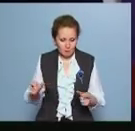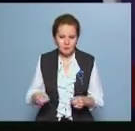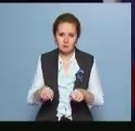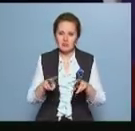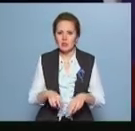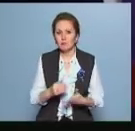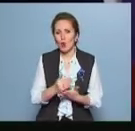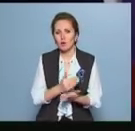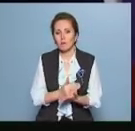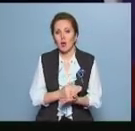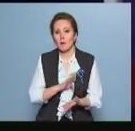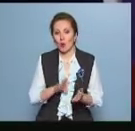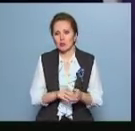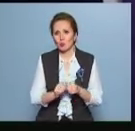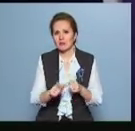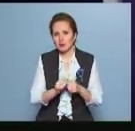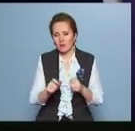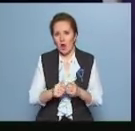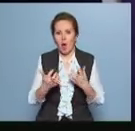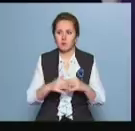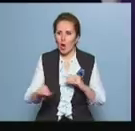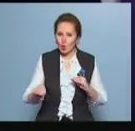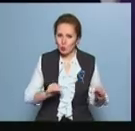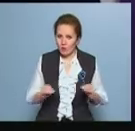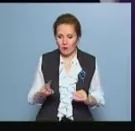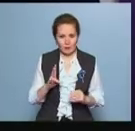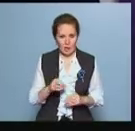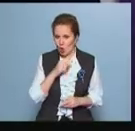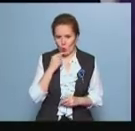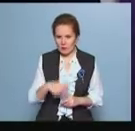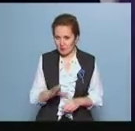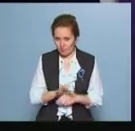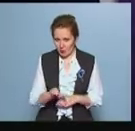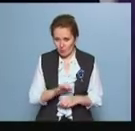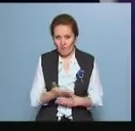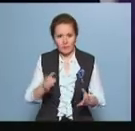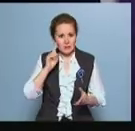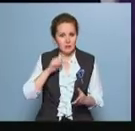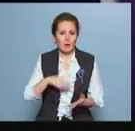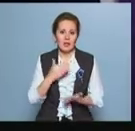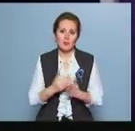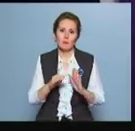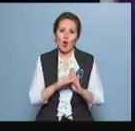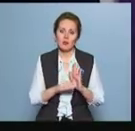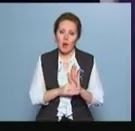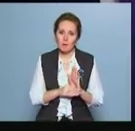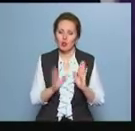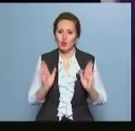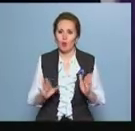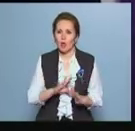под субсидирование оборудования нероссийского производства. Вы знаете, что есть программа, но она только под